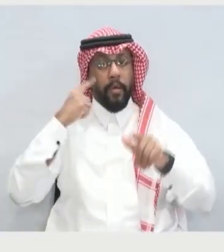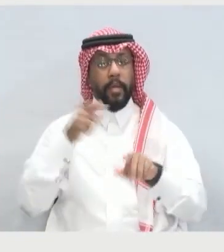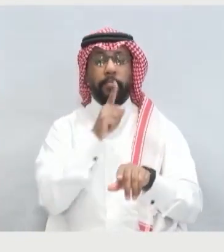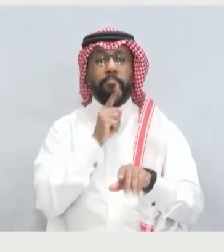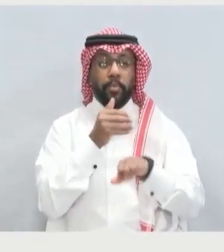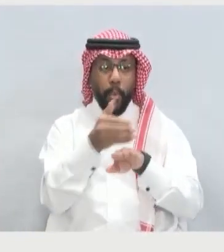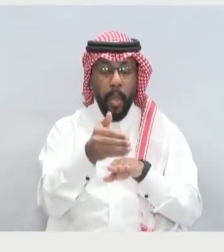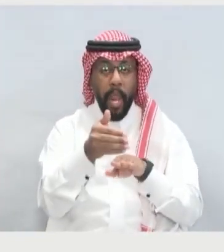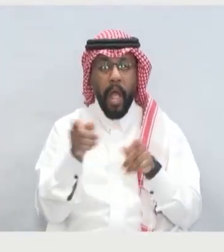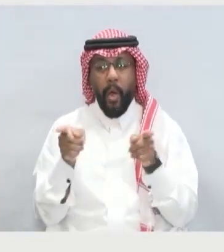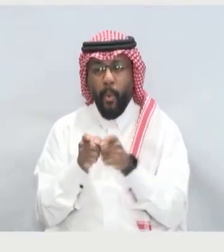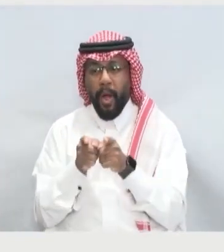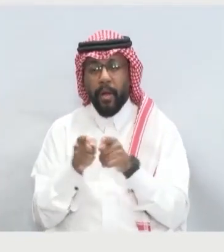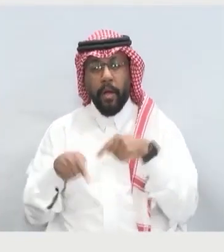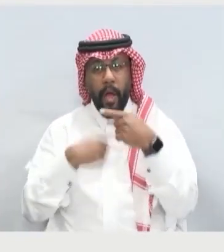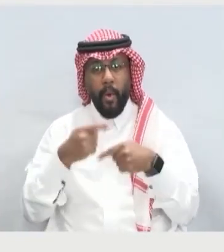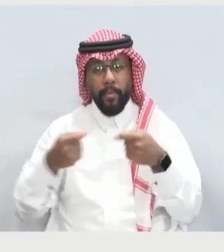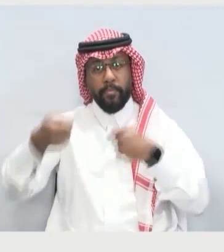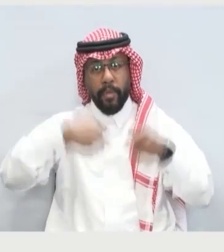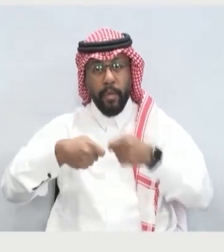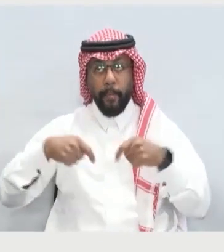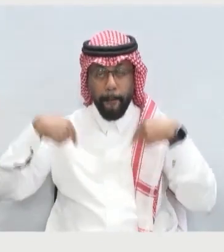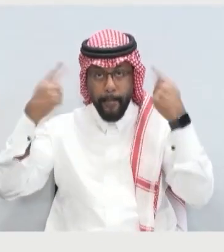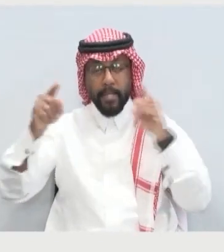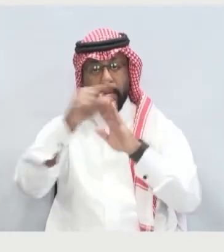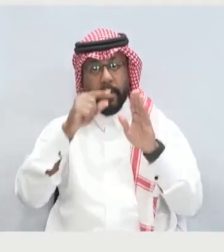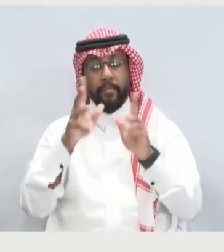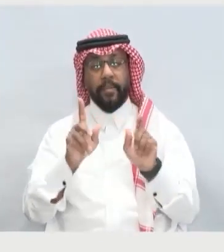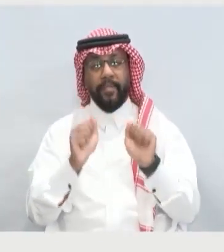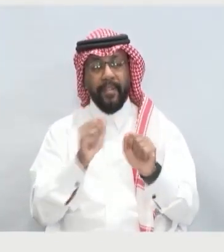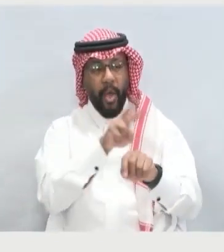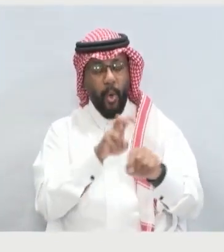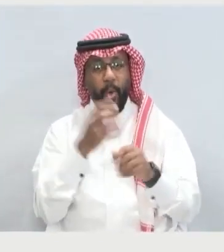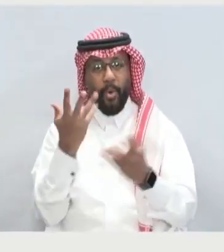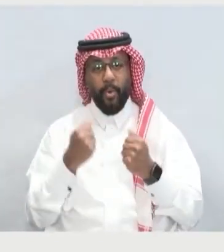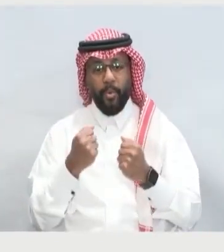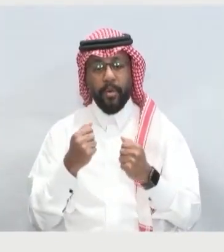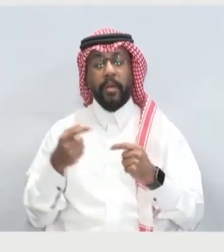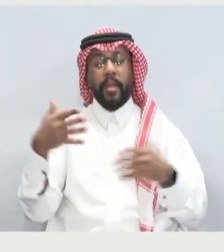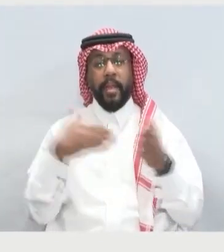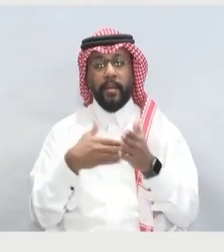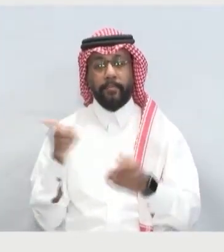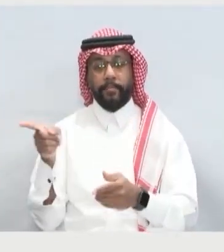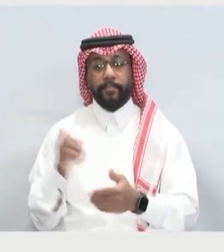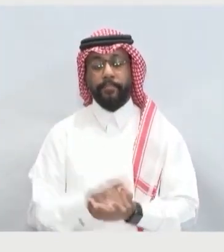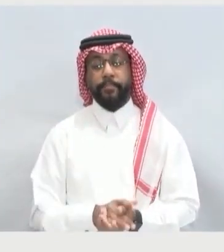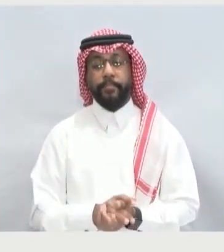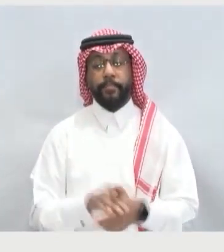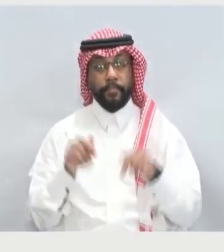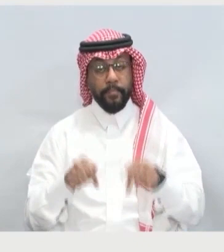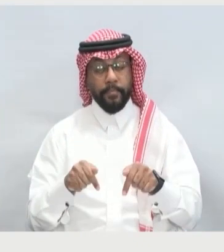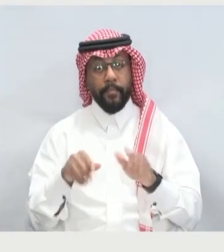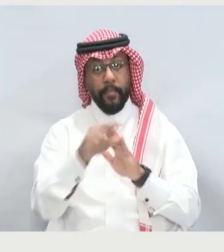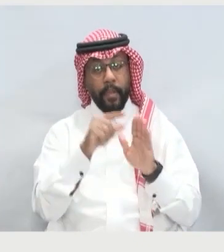الاجل والاصول متداول وكذلك الدروس القادمه الزامات وحقوق المساهمين اذا